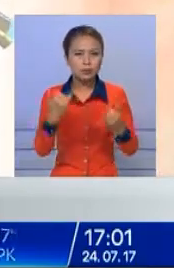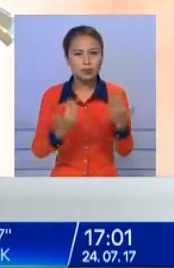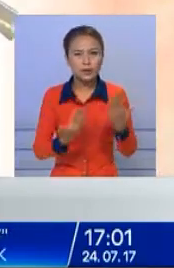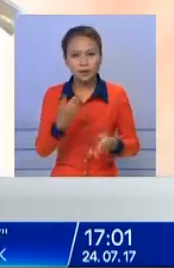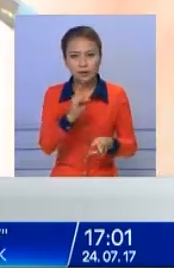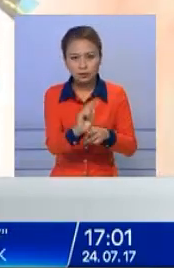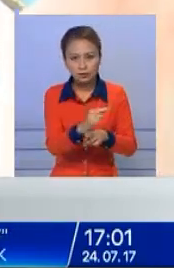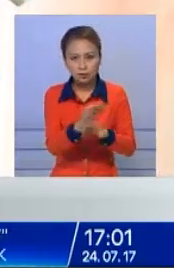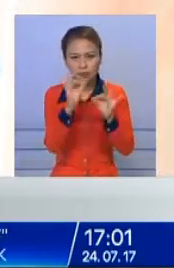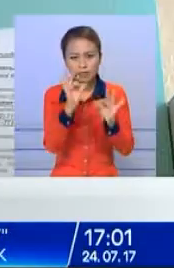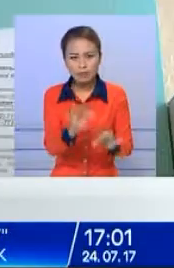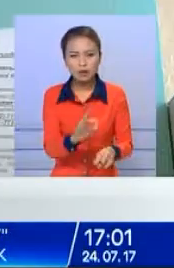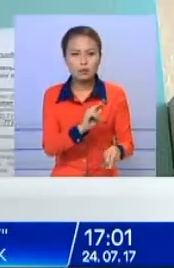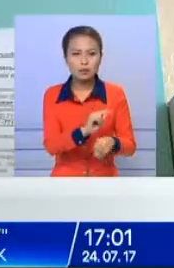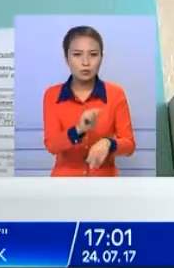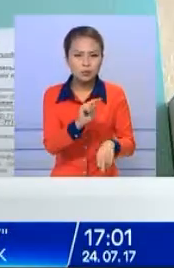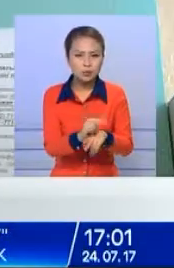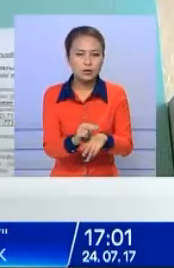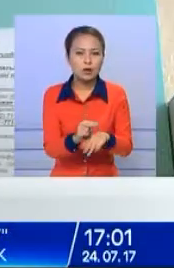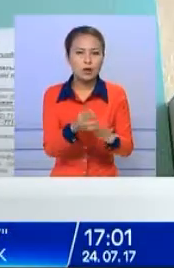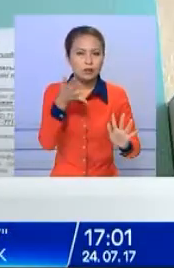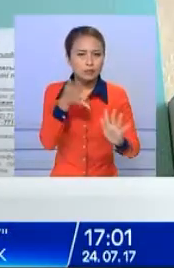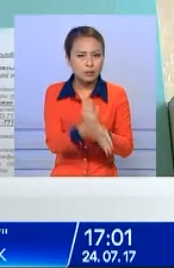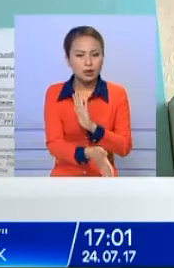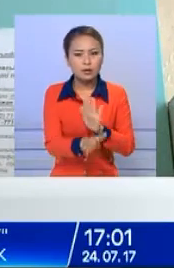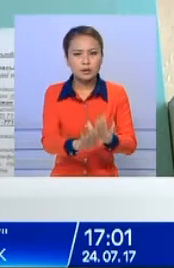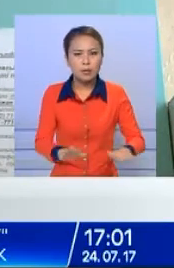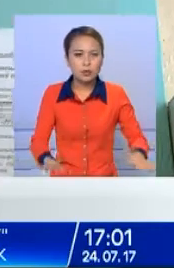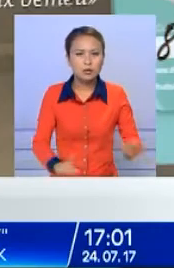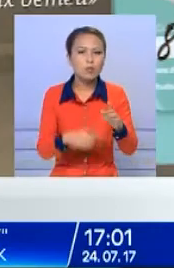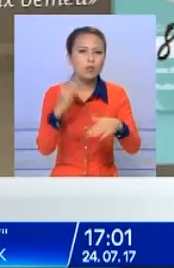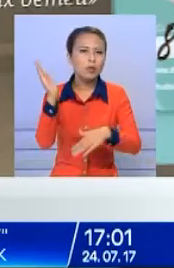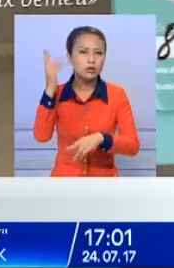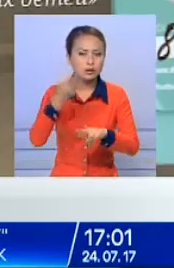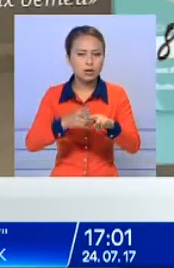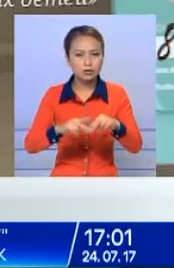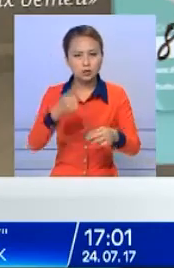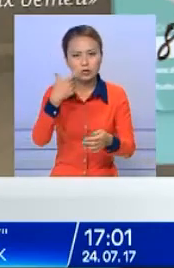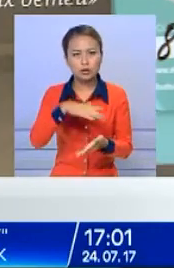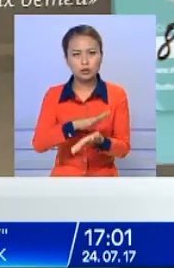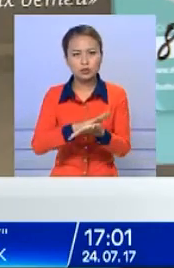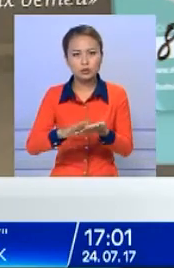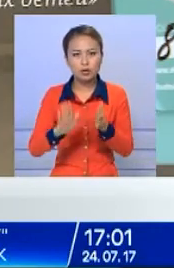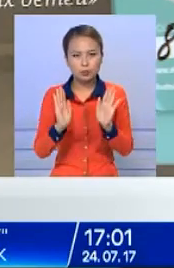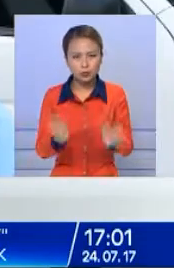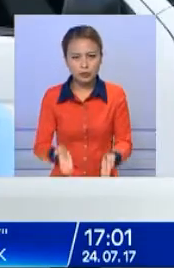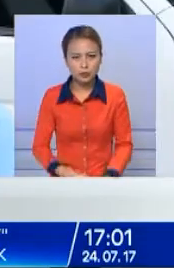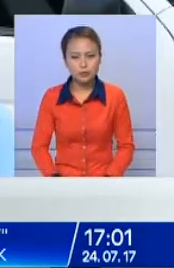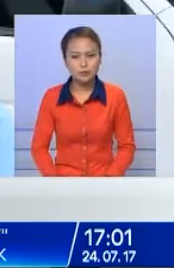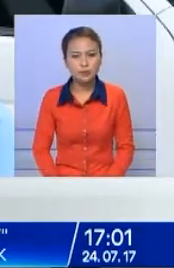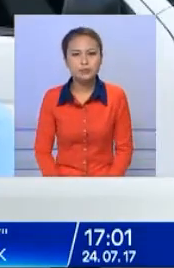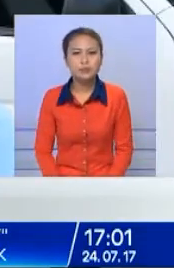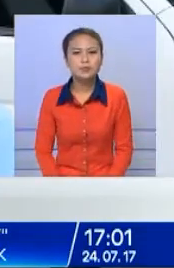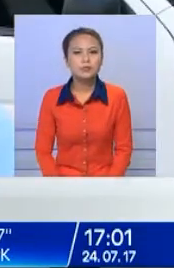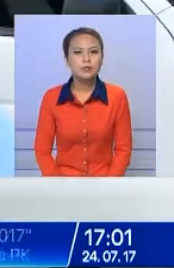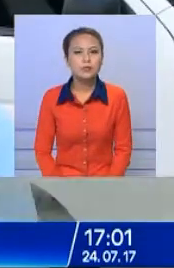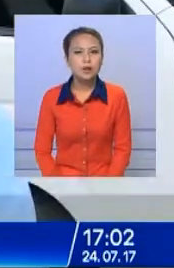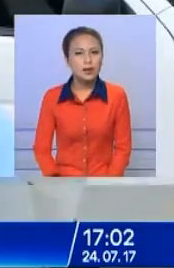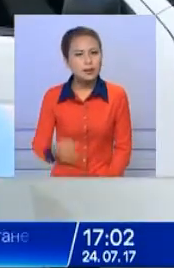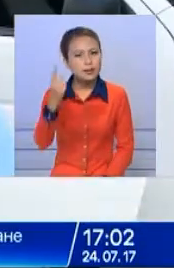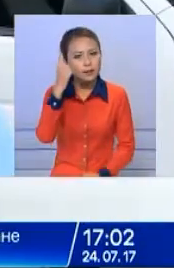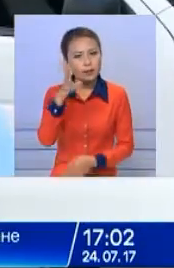санасына парақорлықтың зардабы мен залалын сіңіріп өскен жас өскін болашақта ары таза азамат болып қалыптасады. Сананы ұғындыратын